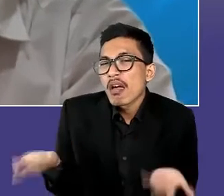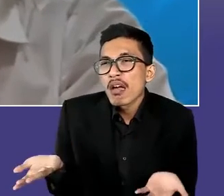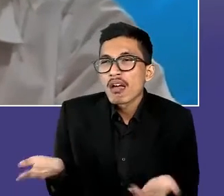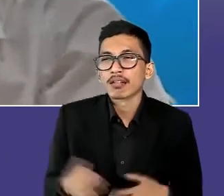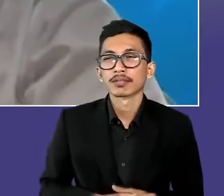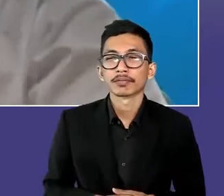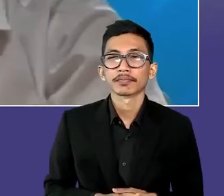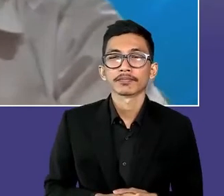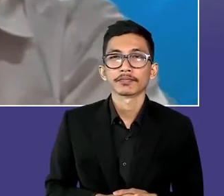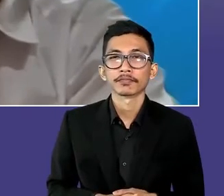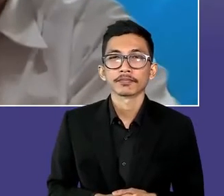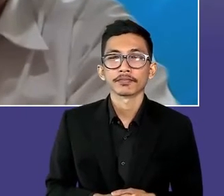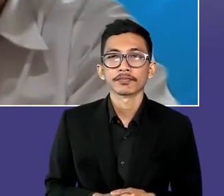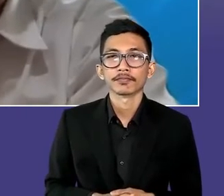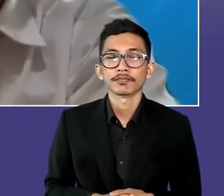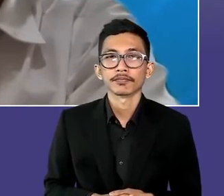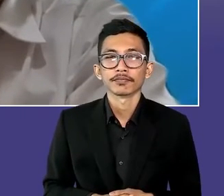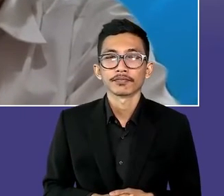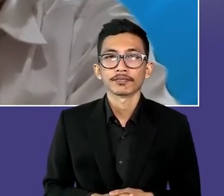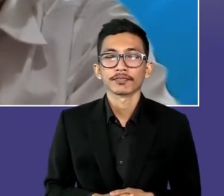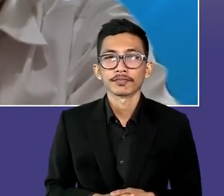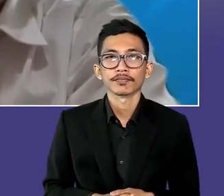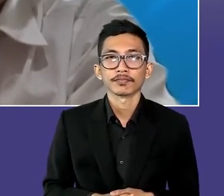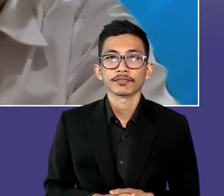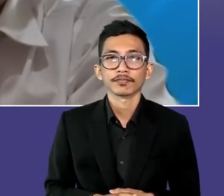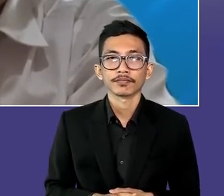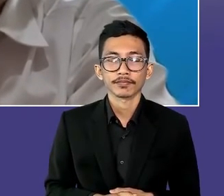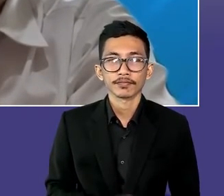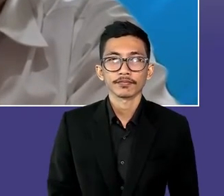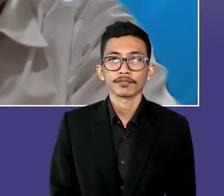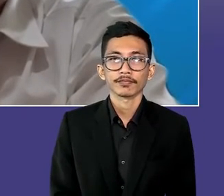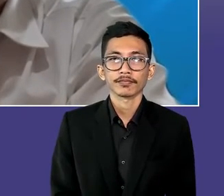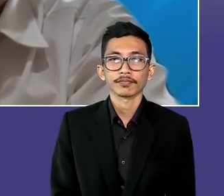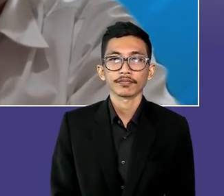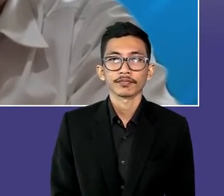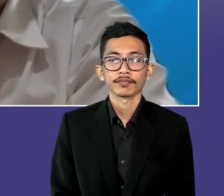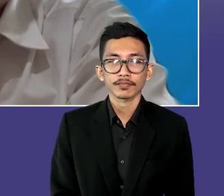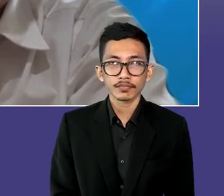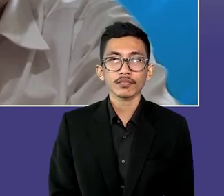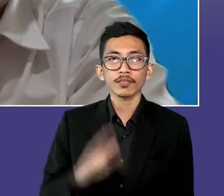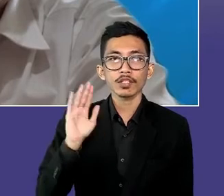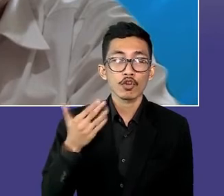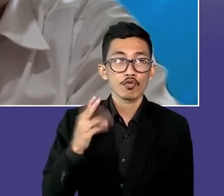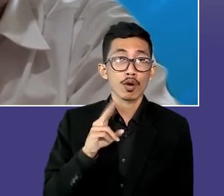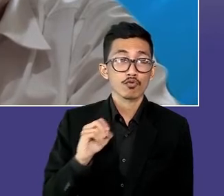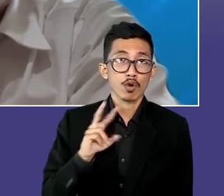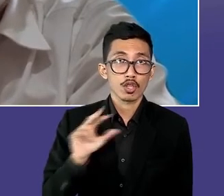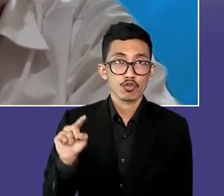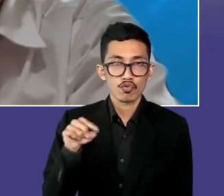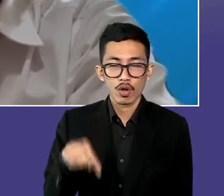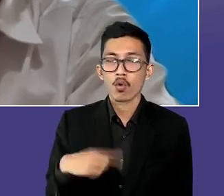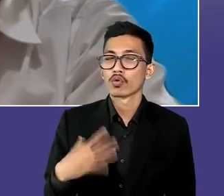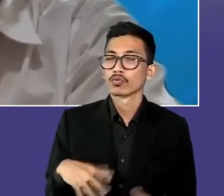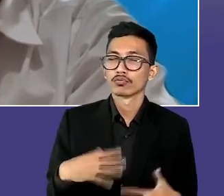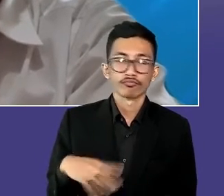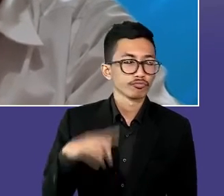Iya, jadi memang di tahun 2021 ini tentunya akan lebih susah